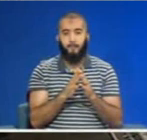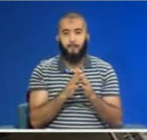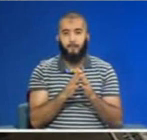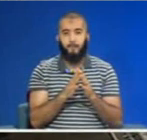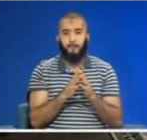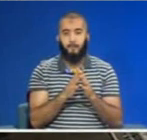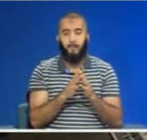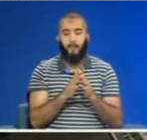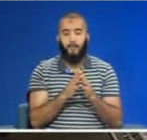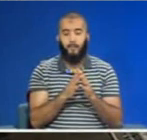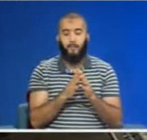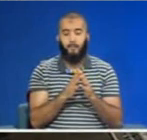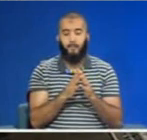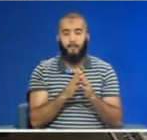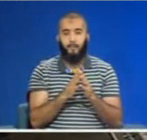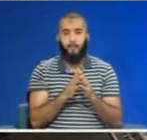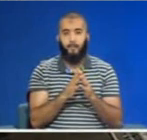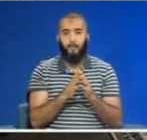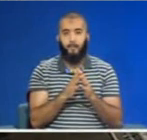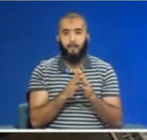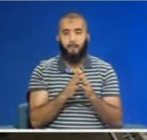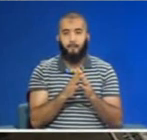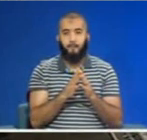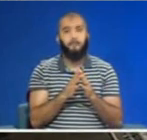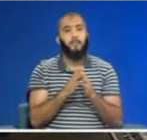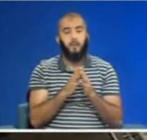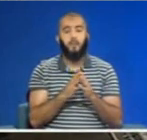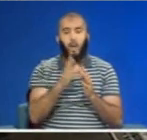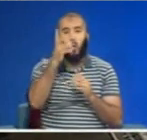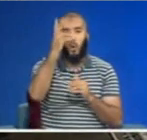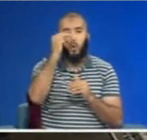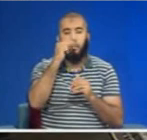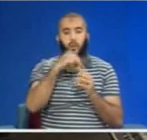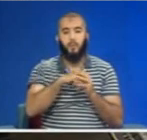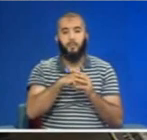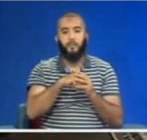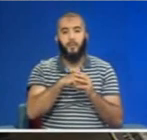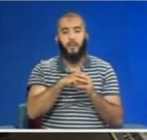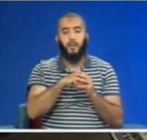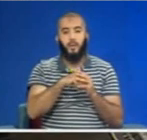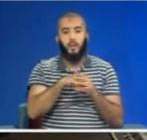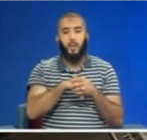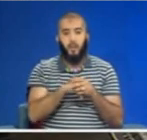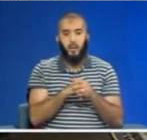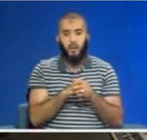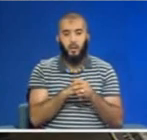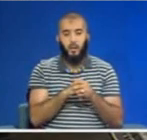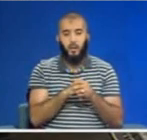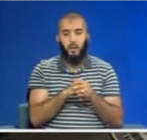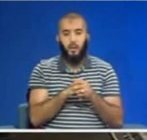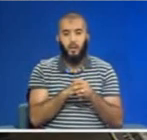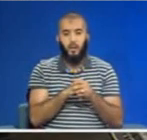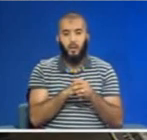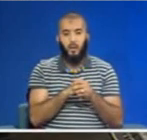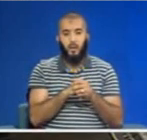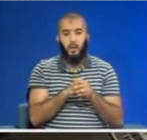لا هي عطاها ما عطاها. طيب. الساعة كي داروا 56 ما فهمناش. طيب يقول لك شحال النصاب تاع هذا العام هذا؟ الله يبارك ودعاء